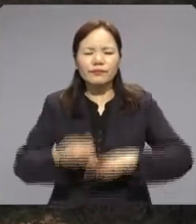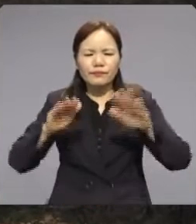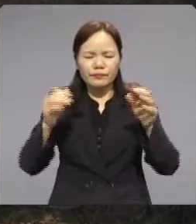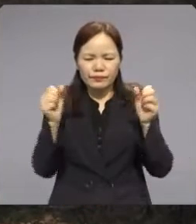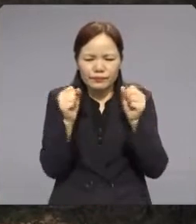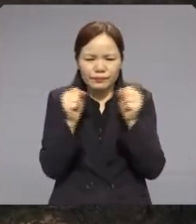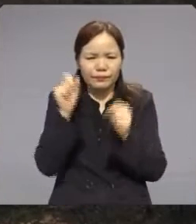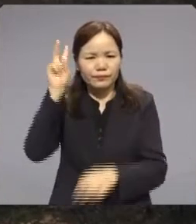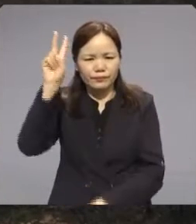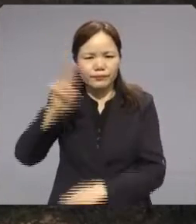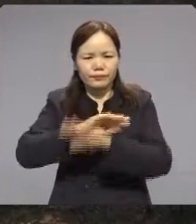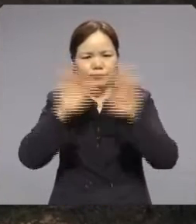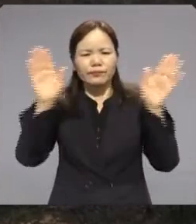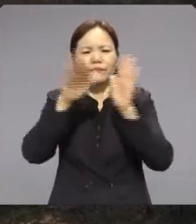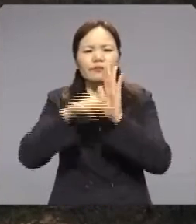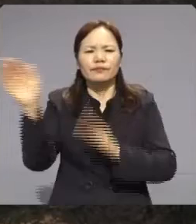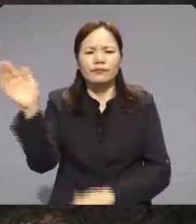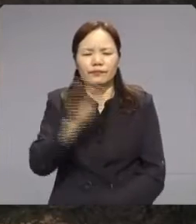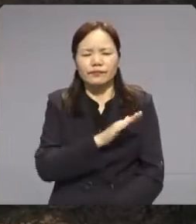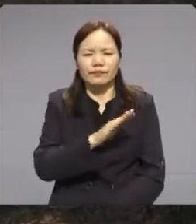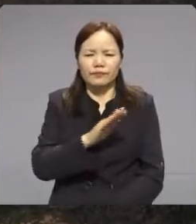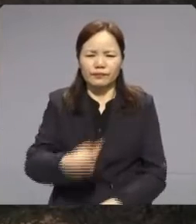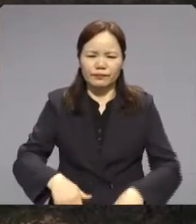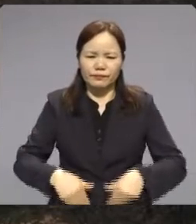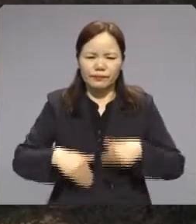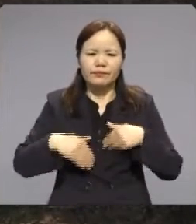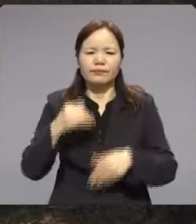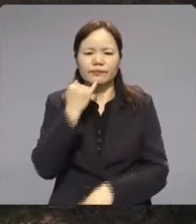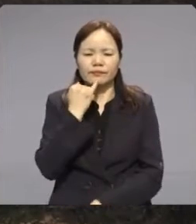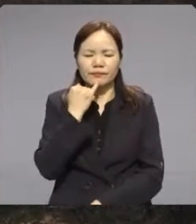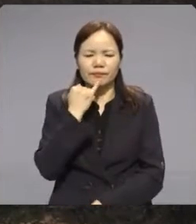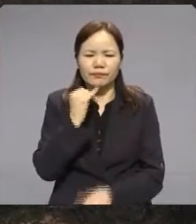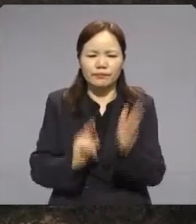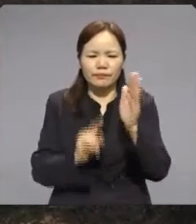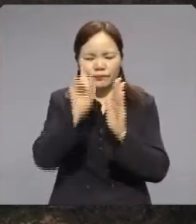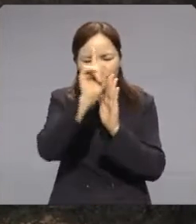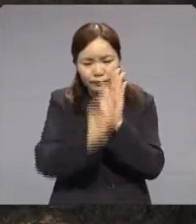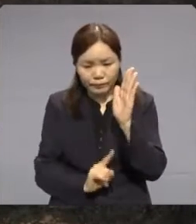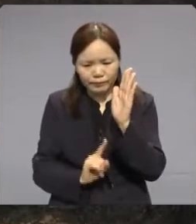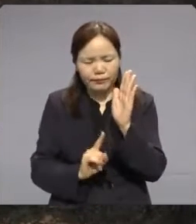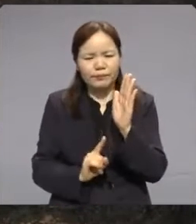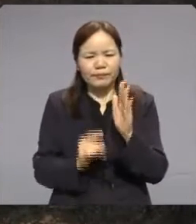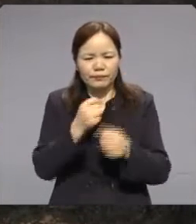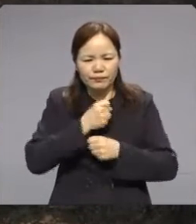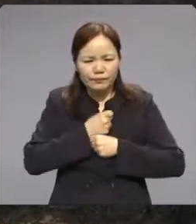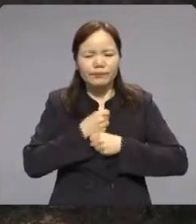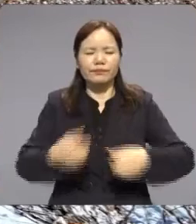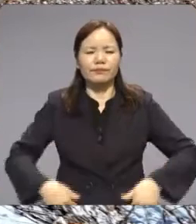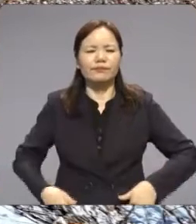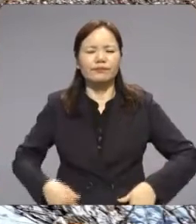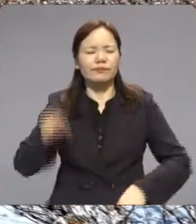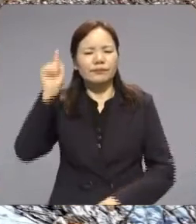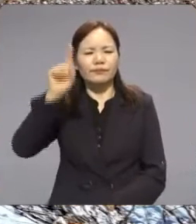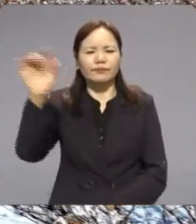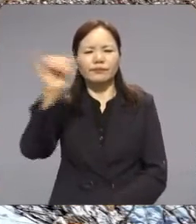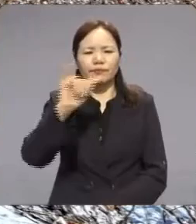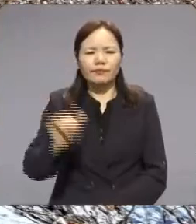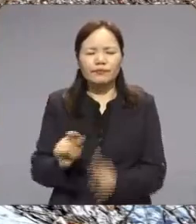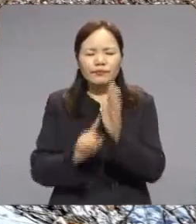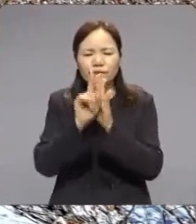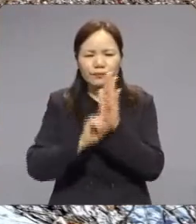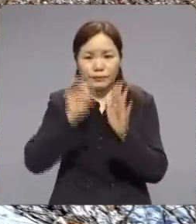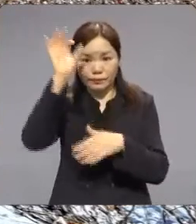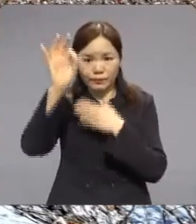추위는 모레 낮부터 차츰 풀리겠습니다 급격한 기온 변화에 유의하시길 바랍니다이어서 내일 전국 기온도